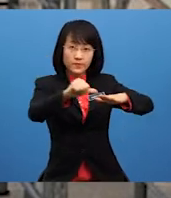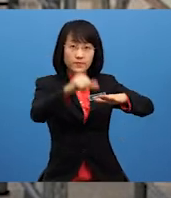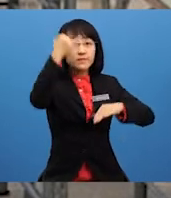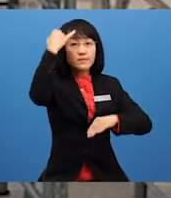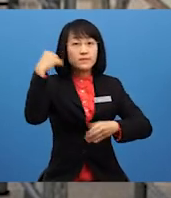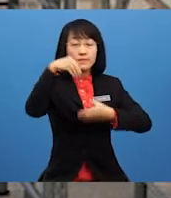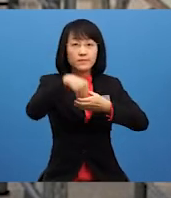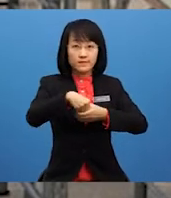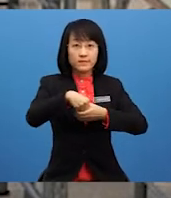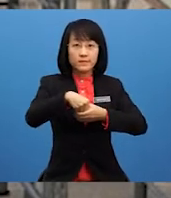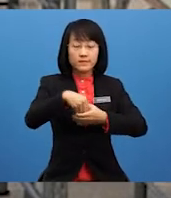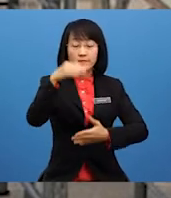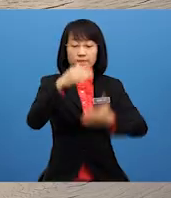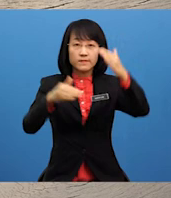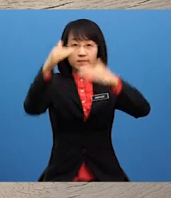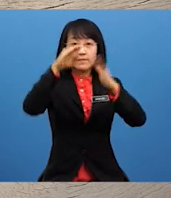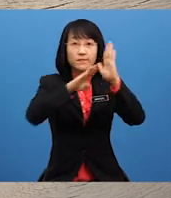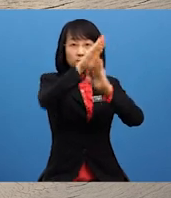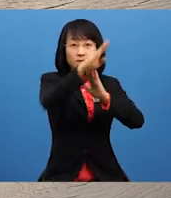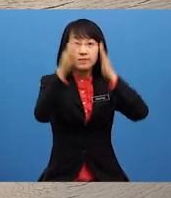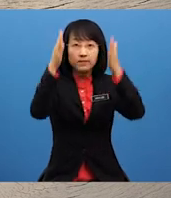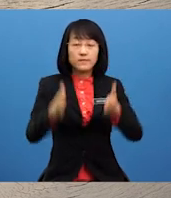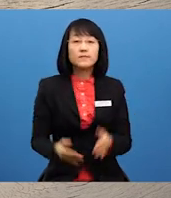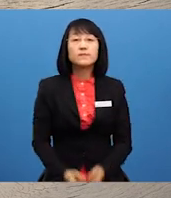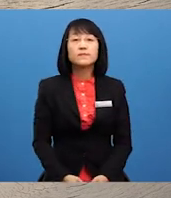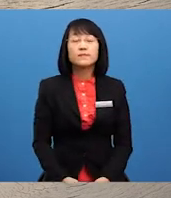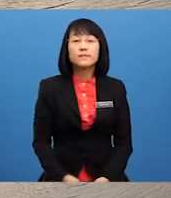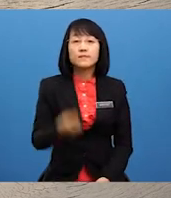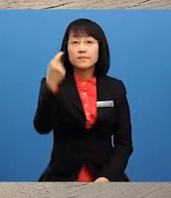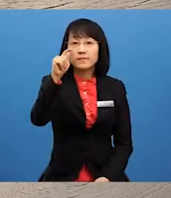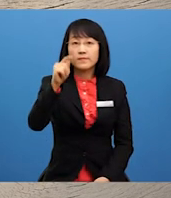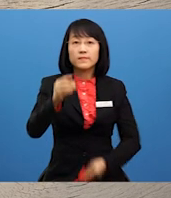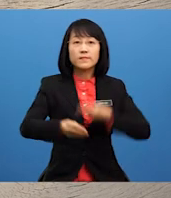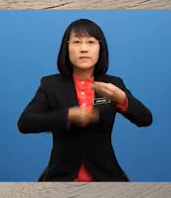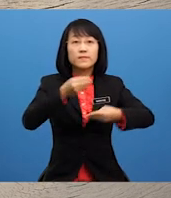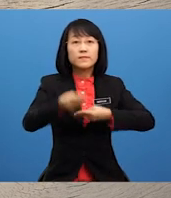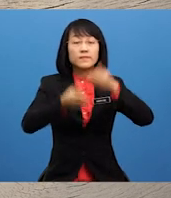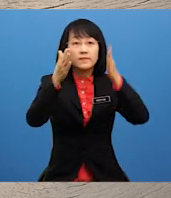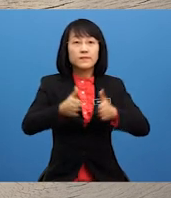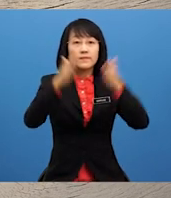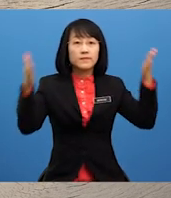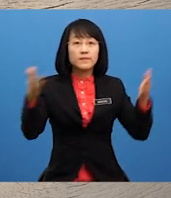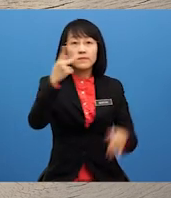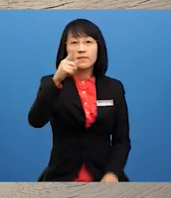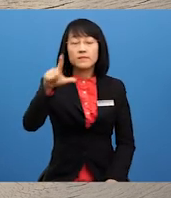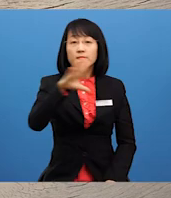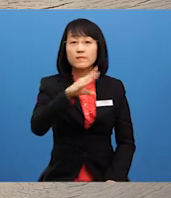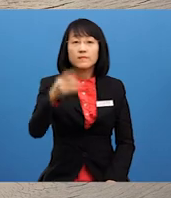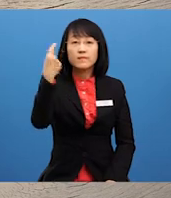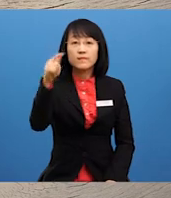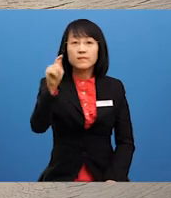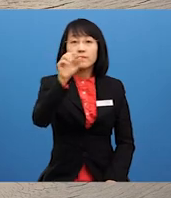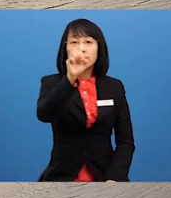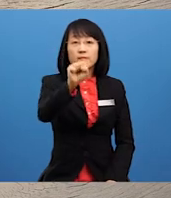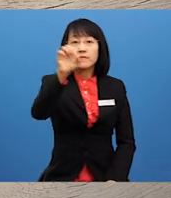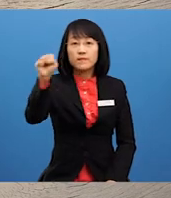dalam pembangunan insan ialah teks Saudagar Besar dari Kuala Lumpur dan teks Sulalatus Salatin Sejarah Melayu.